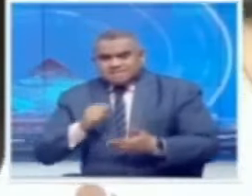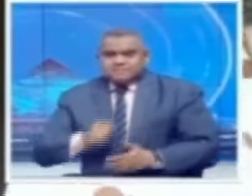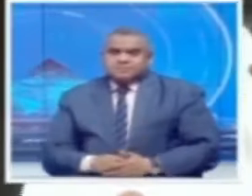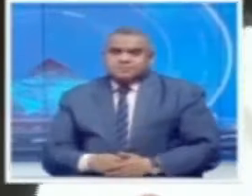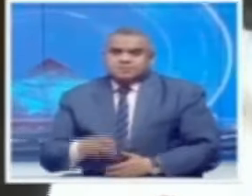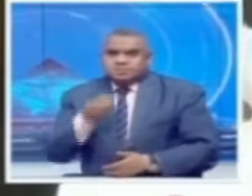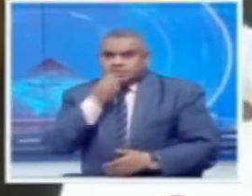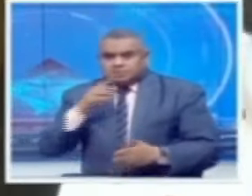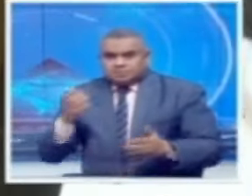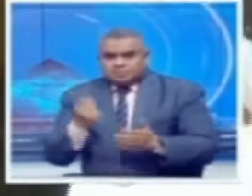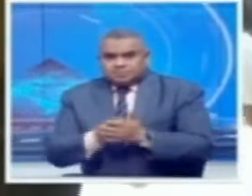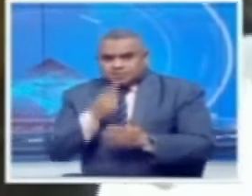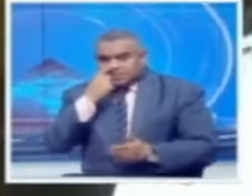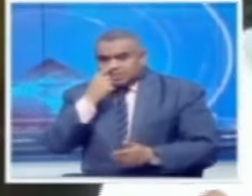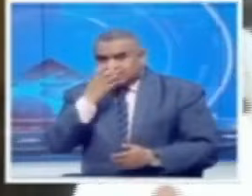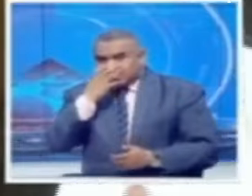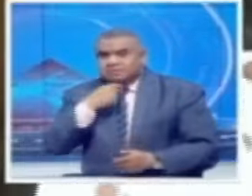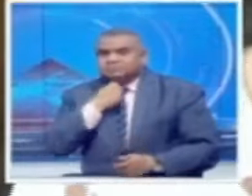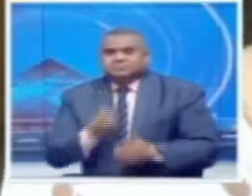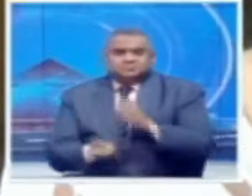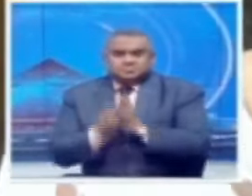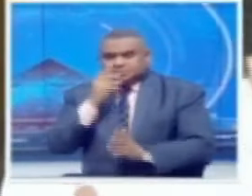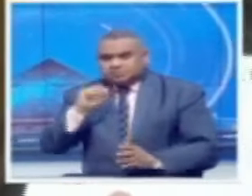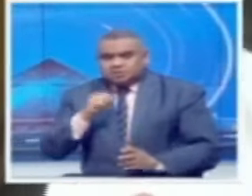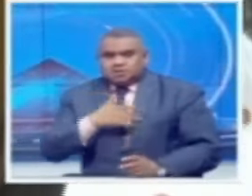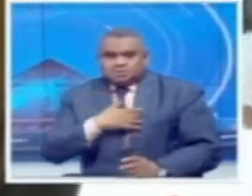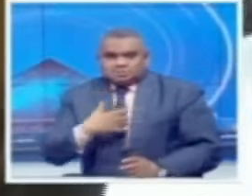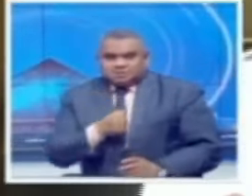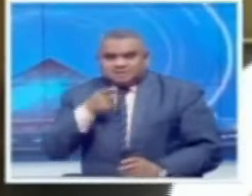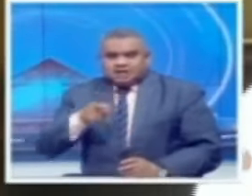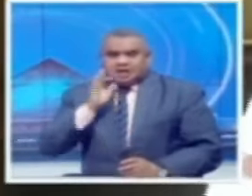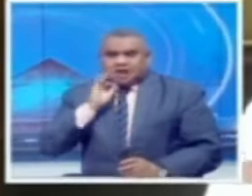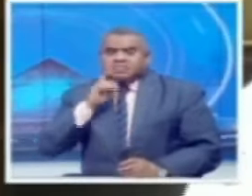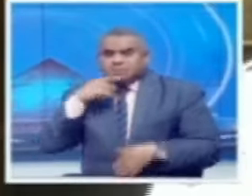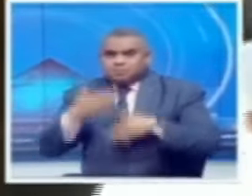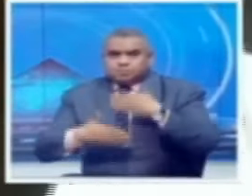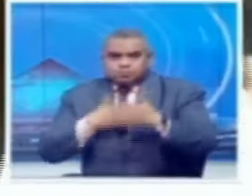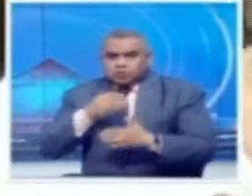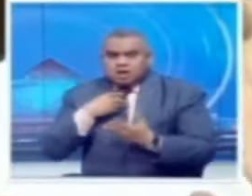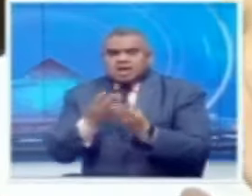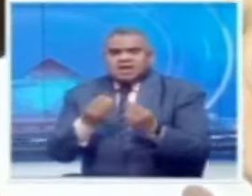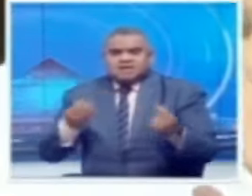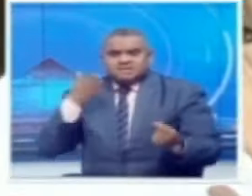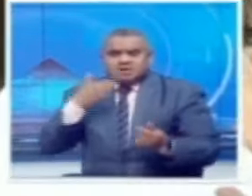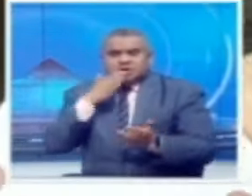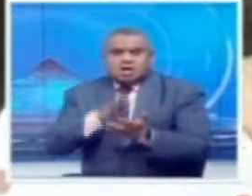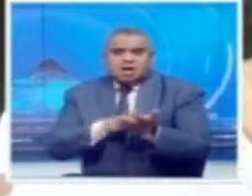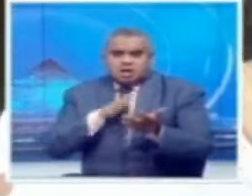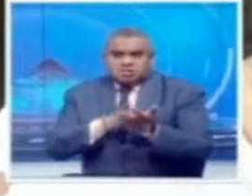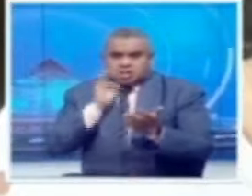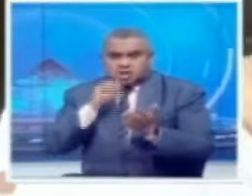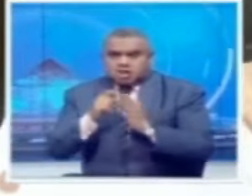في استعمال الأجهزة التنفس الصناعي الاختراقية لصالح الأجهزة الغير اختراقية، يعني حاجات كتيرة جدا بتتجه أكتر